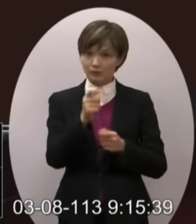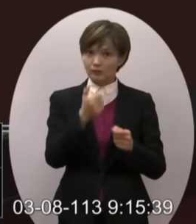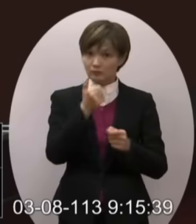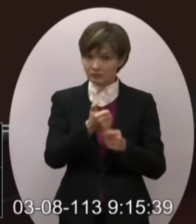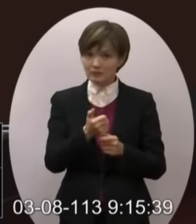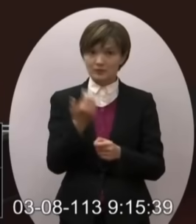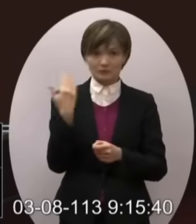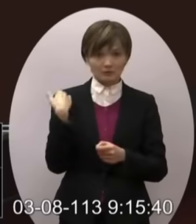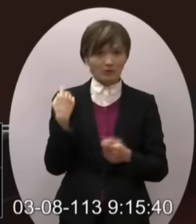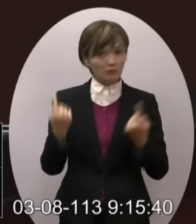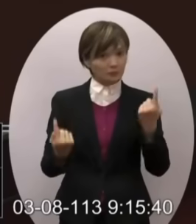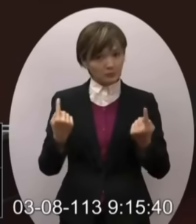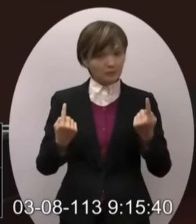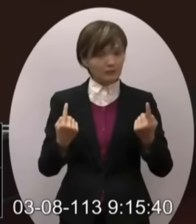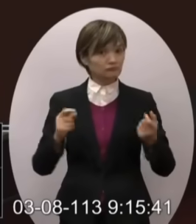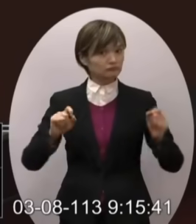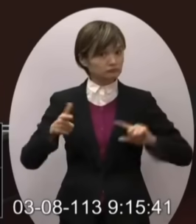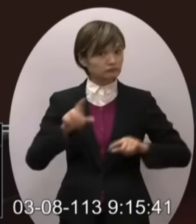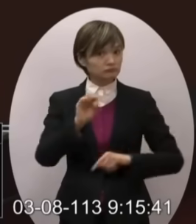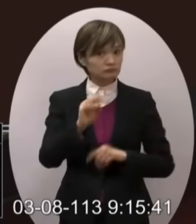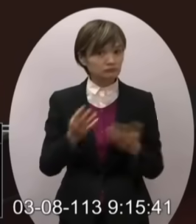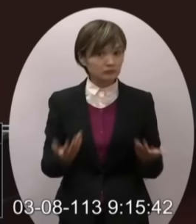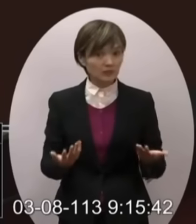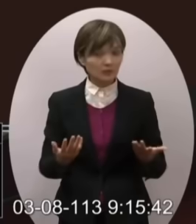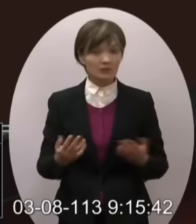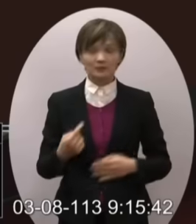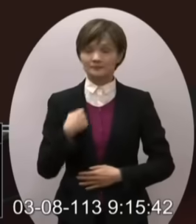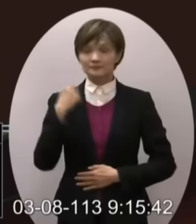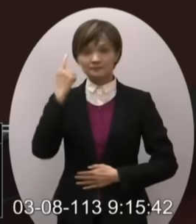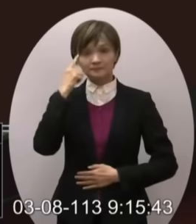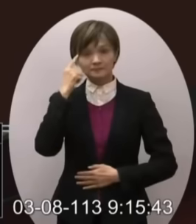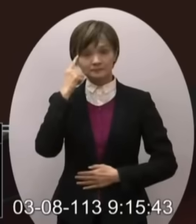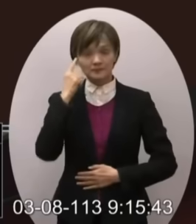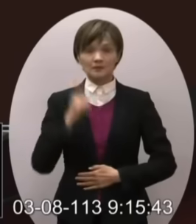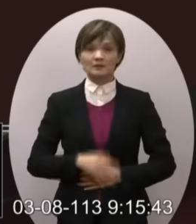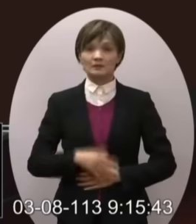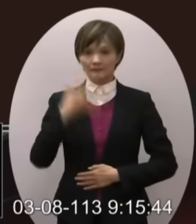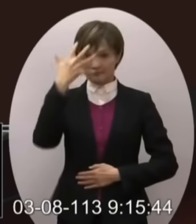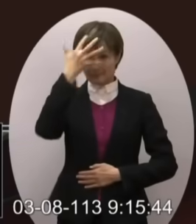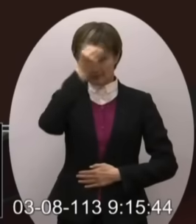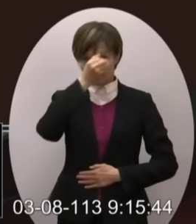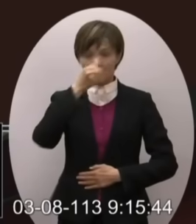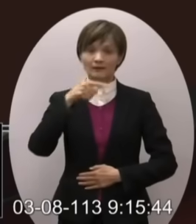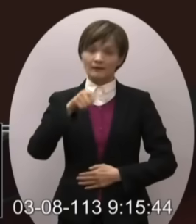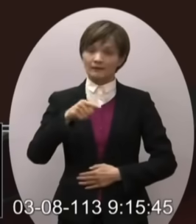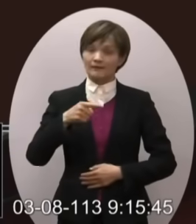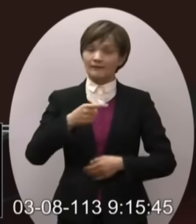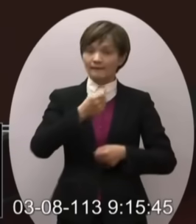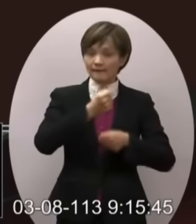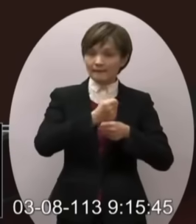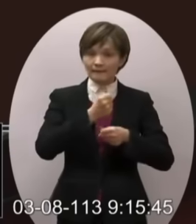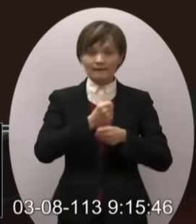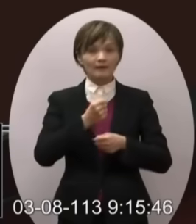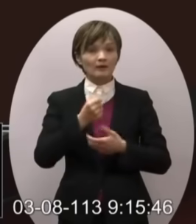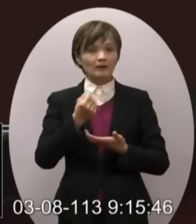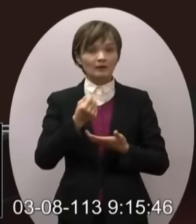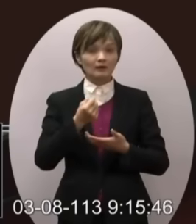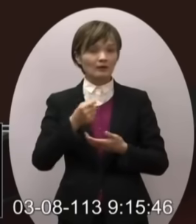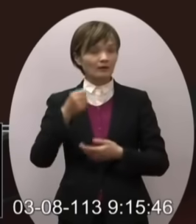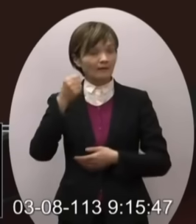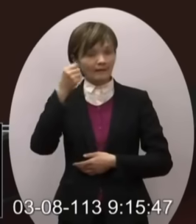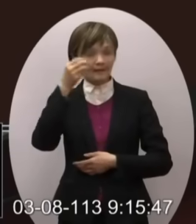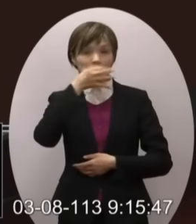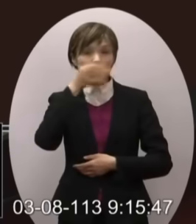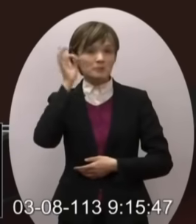么不同？本席认为，沿用老人、银发族、乐龄族等旧称是一种文化的制